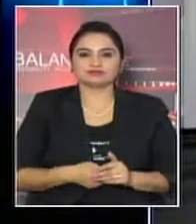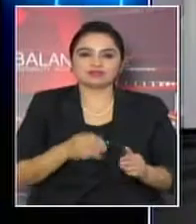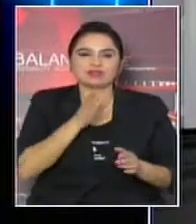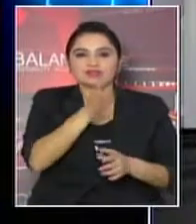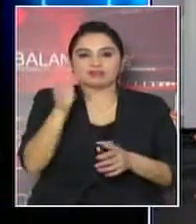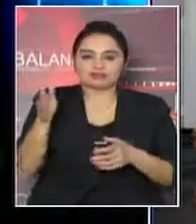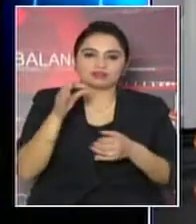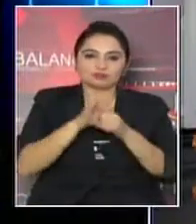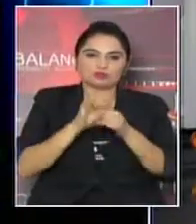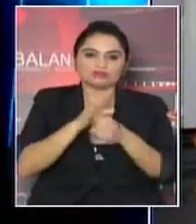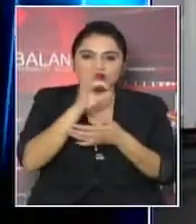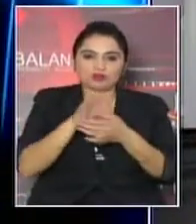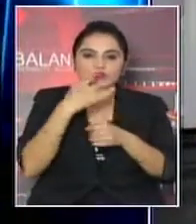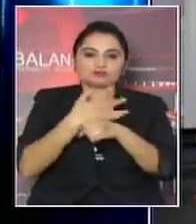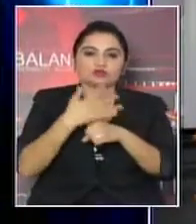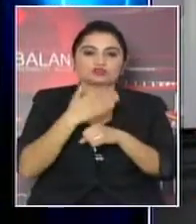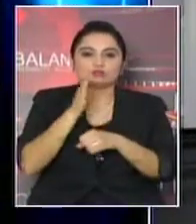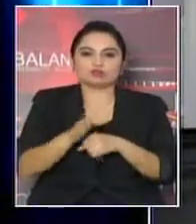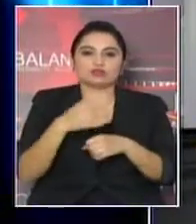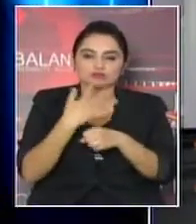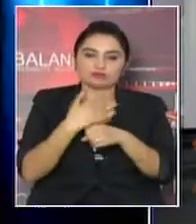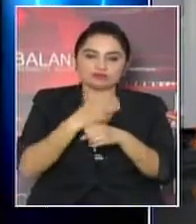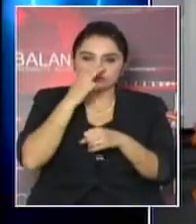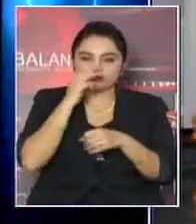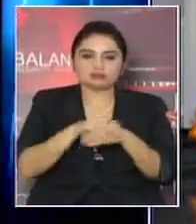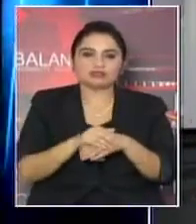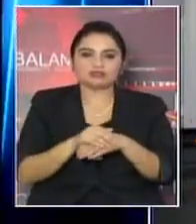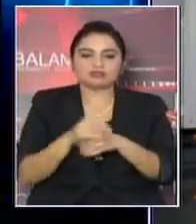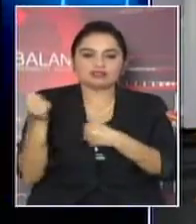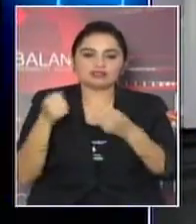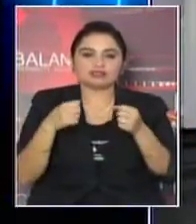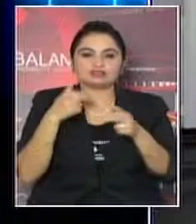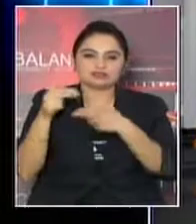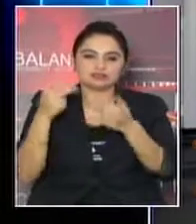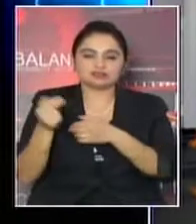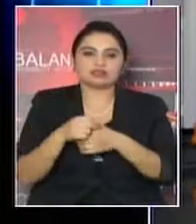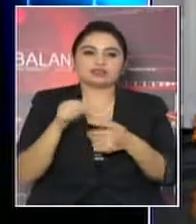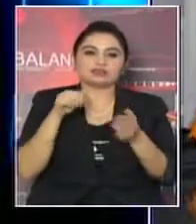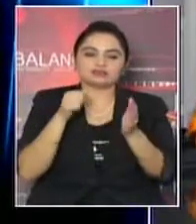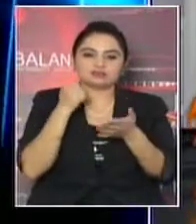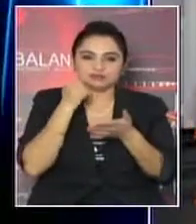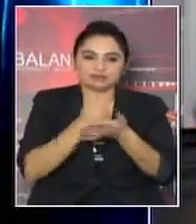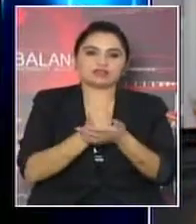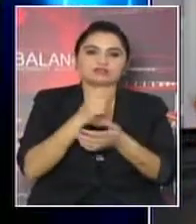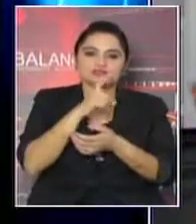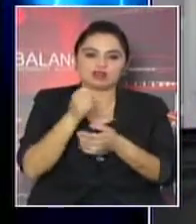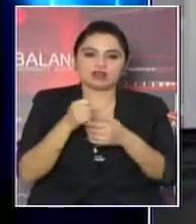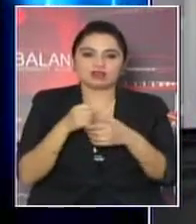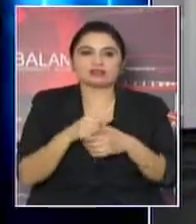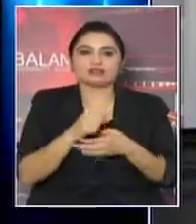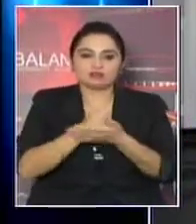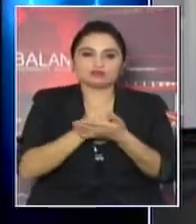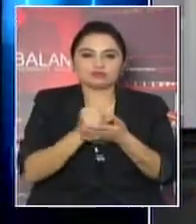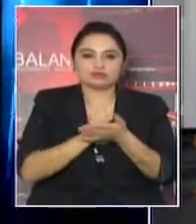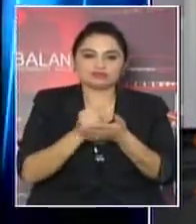यातायात व्यवस्था कार्यालय भक्तपुरले भक्तपुरमै सवारी चालक अनुमति पत्रको लागि ट्रायल दिने व्यवस्था